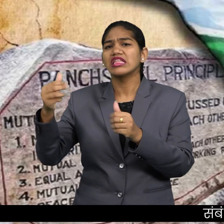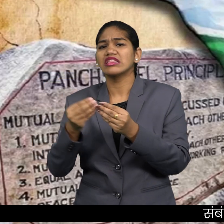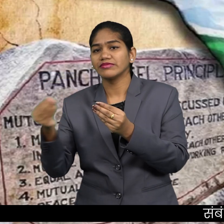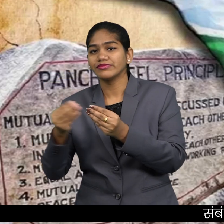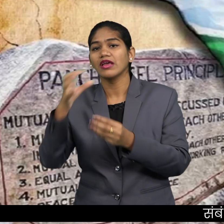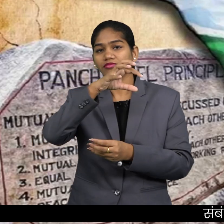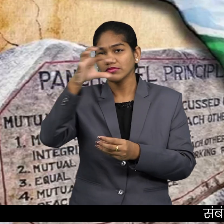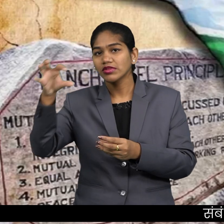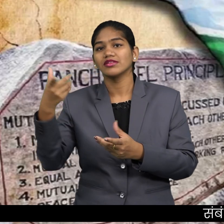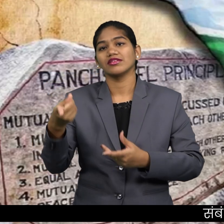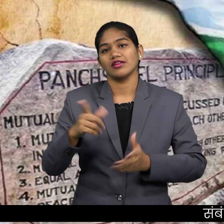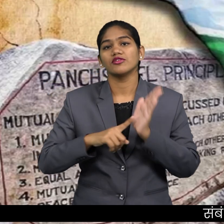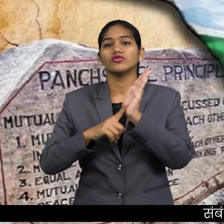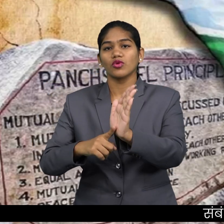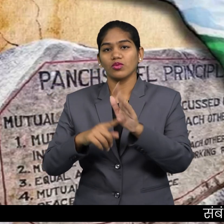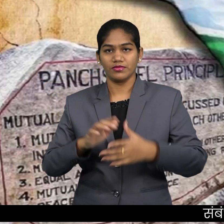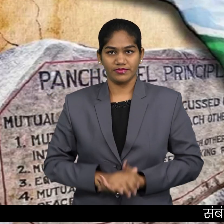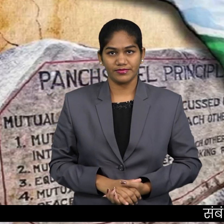संबंध निश्चित केले.